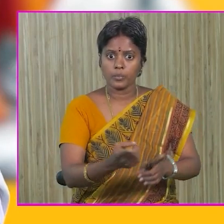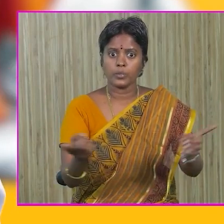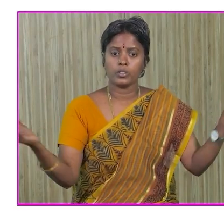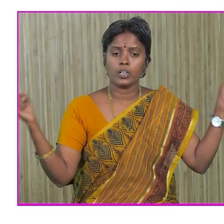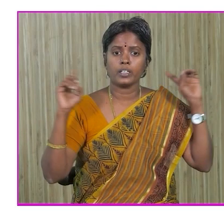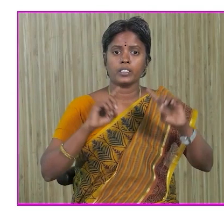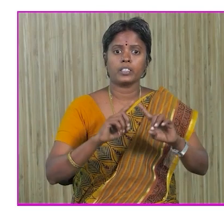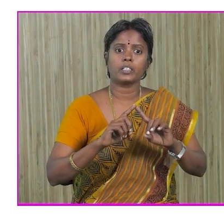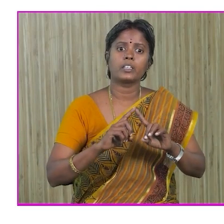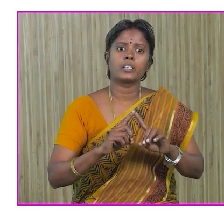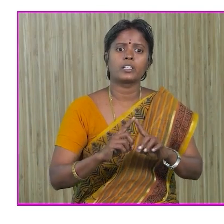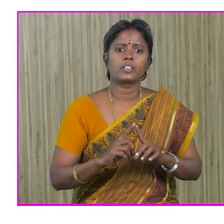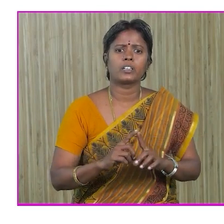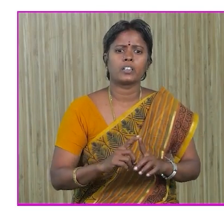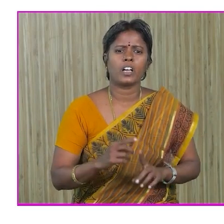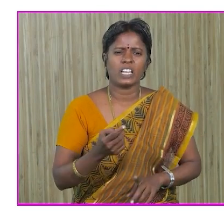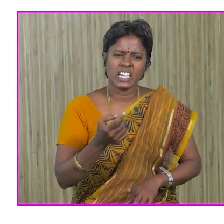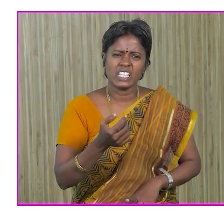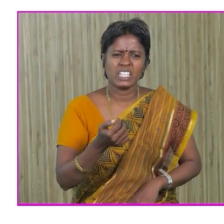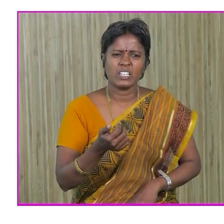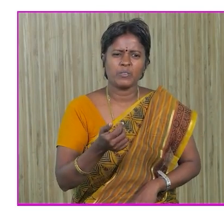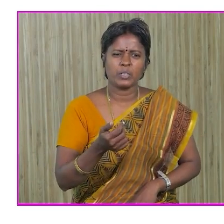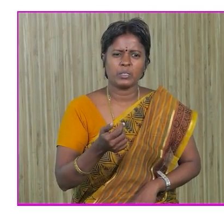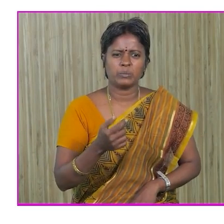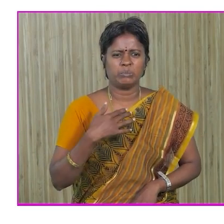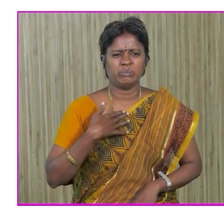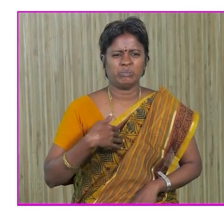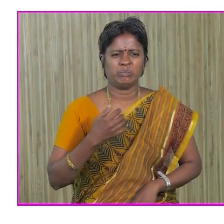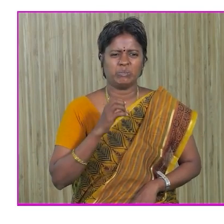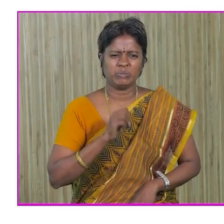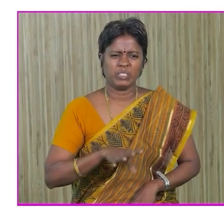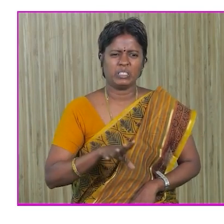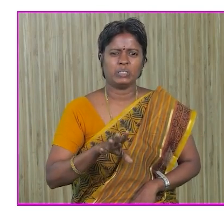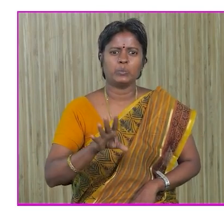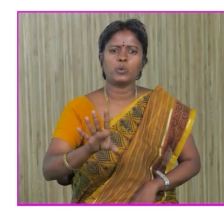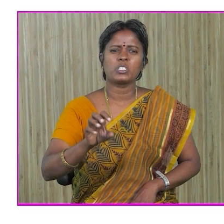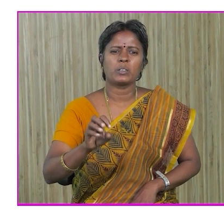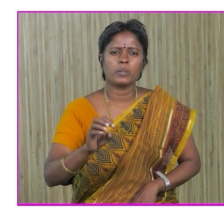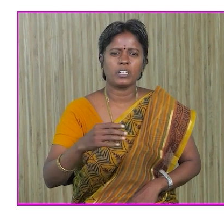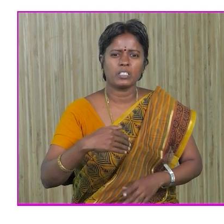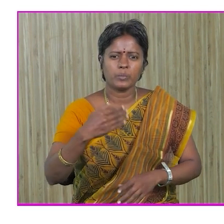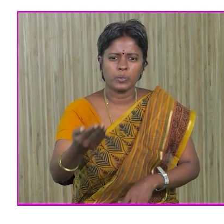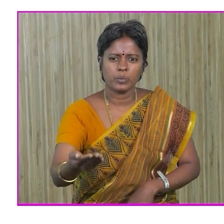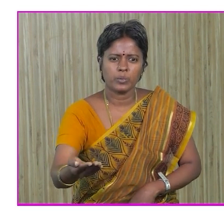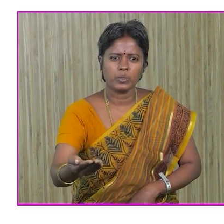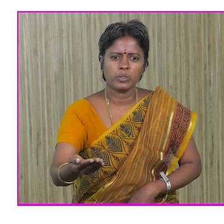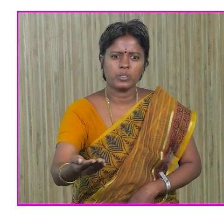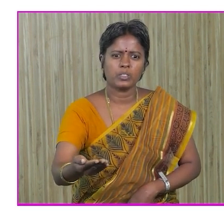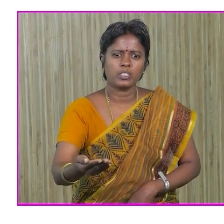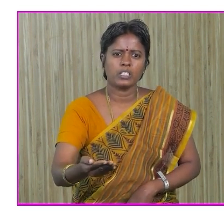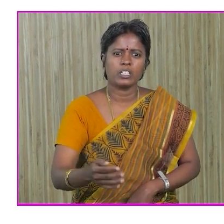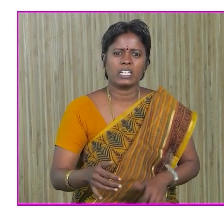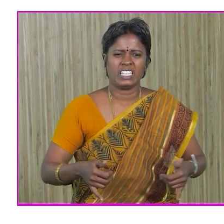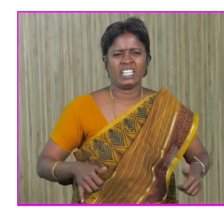செல்வம் பண்பாடு இல்லாத ஒருவரிடம் சேரும்போது அவர் அதே பணத்தை கொண்டு கேளிக்கை